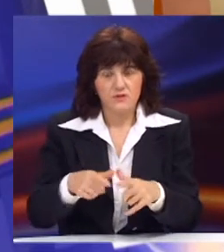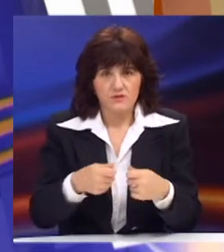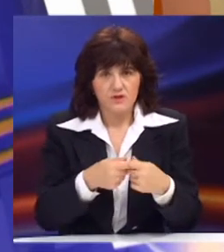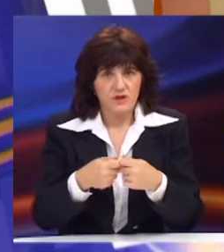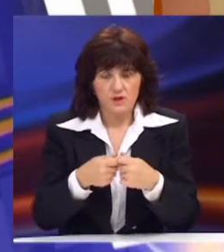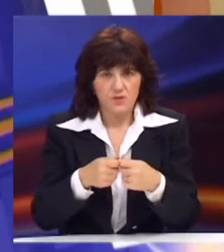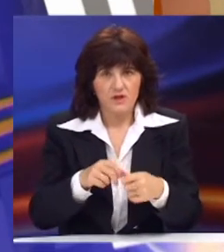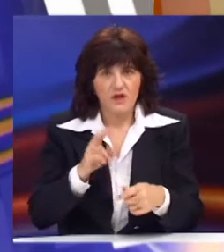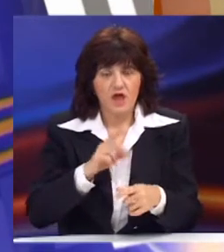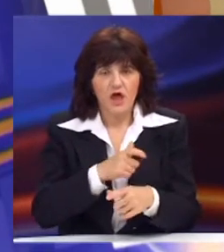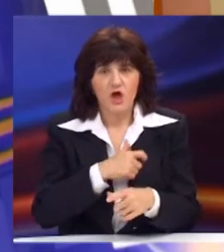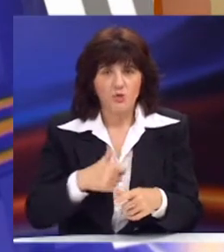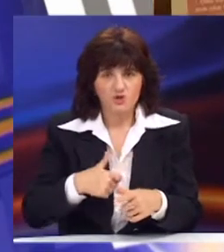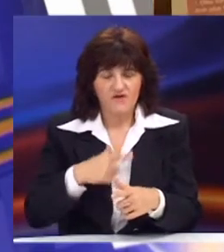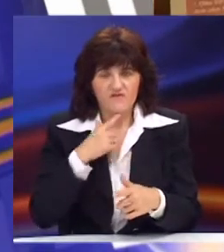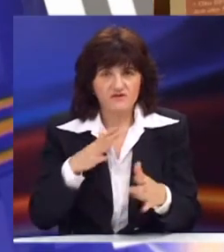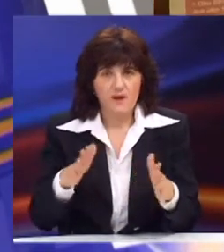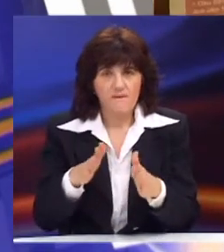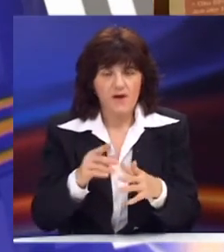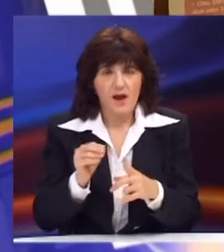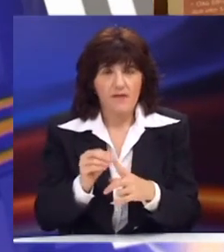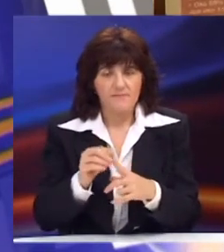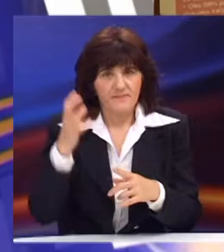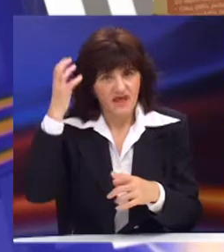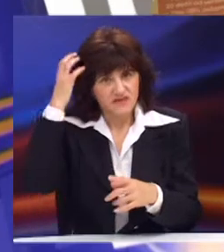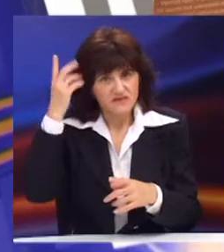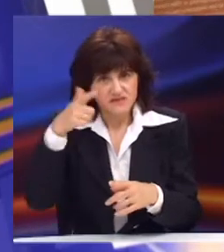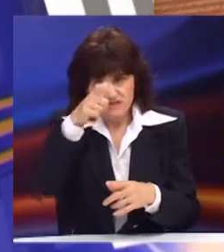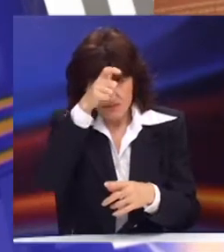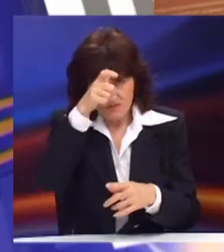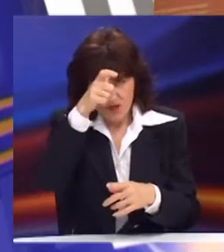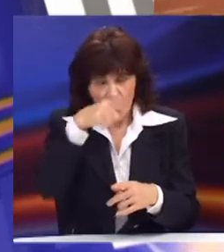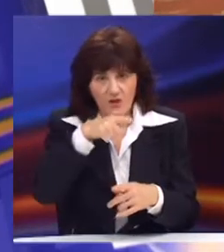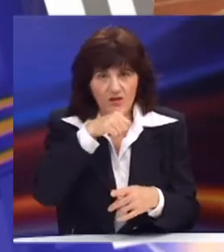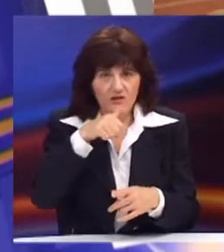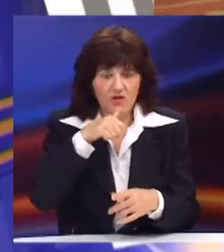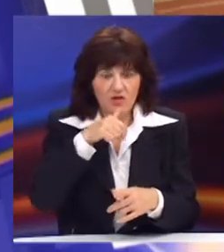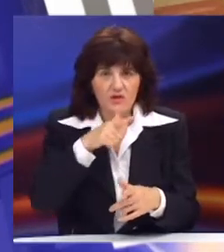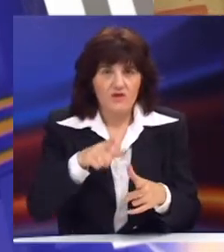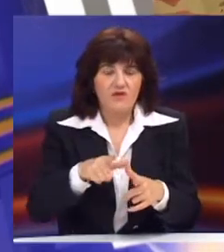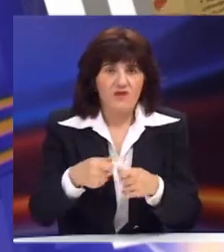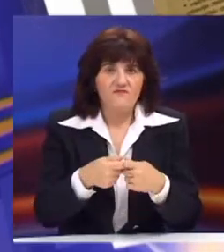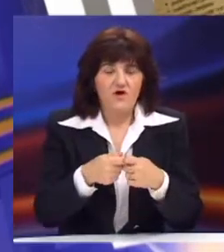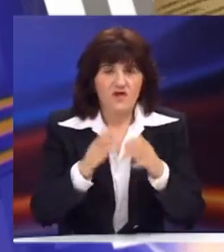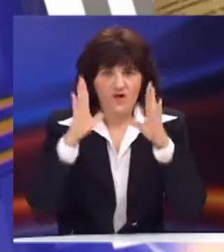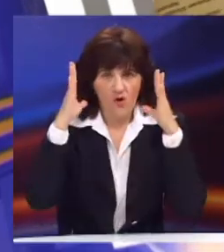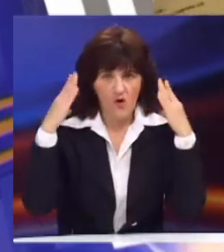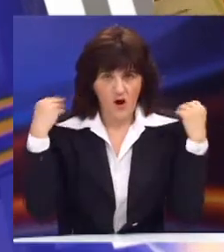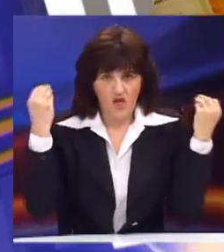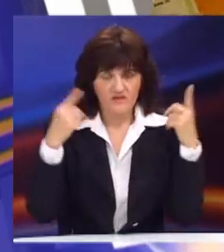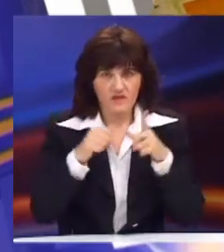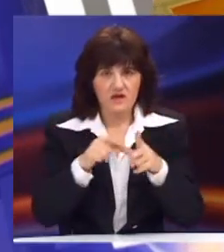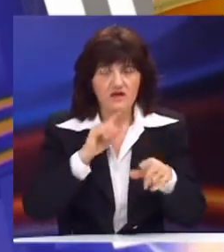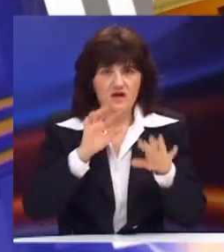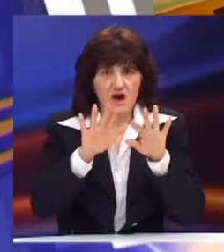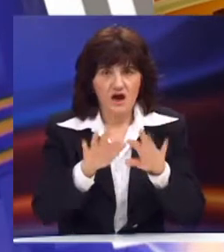dece sprovode Udruženje Romani Cikna iz Kruševca i Dečiji centar Mali princ iz Beograda. Projekat podržava Bernan van Lier fondac iz Holandije